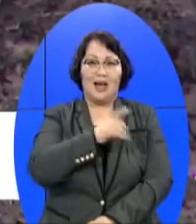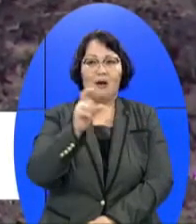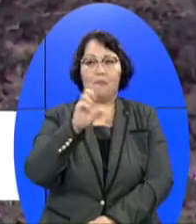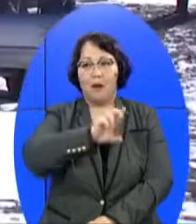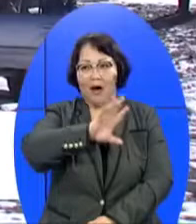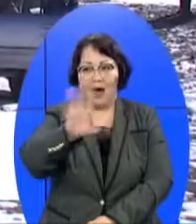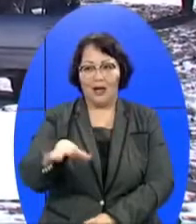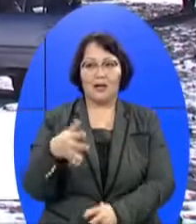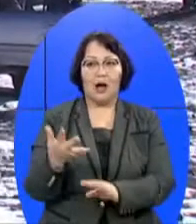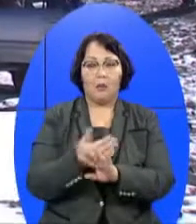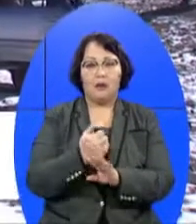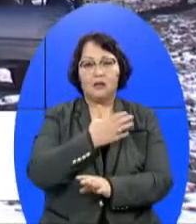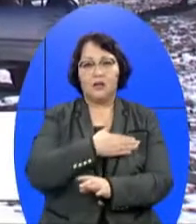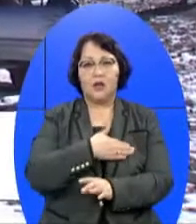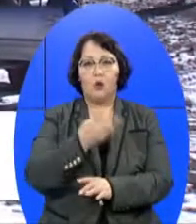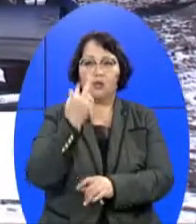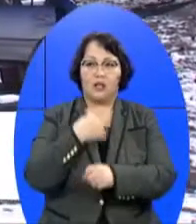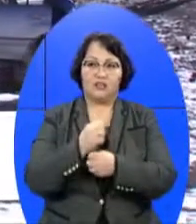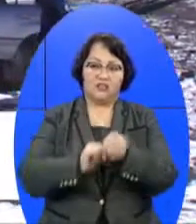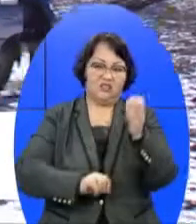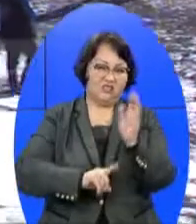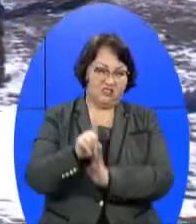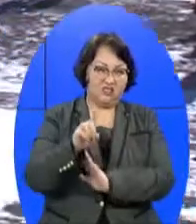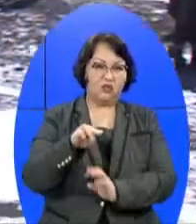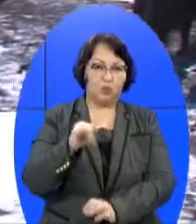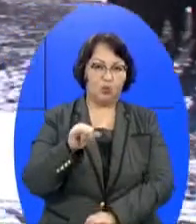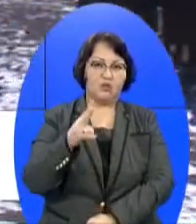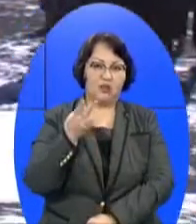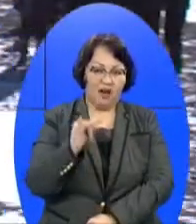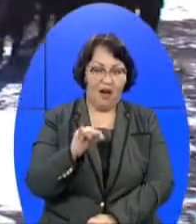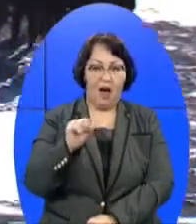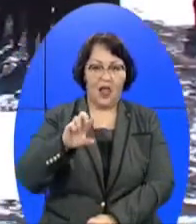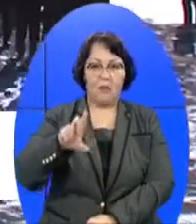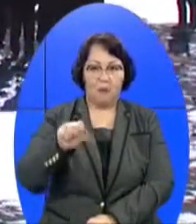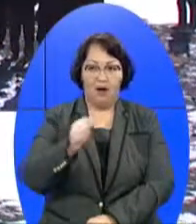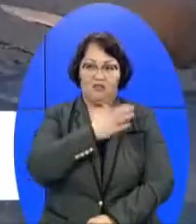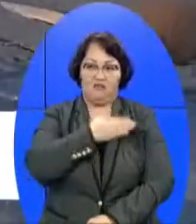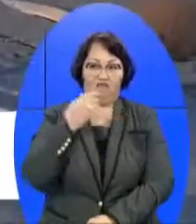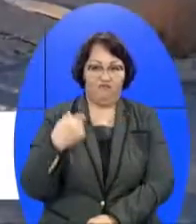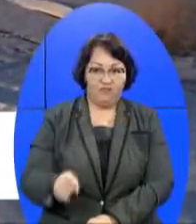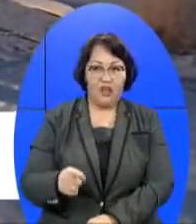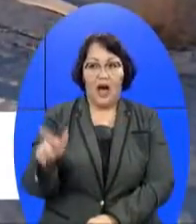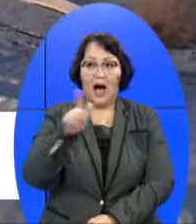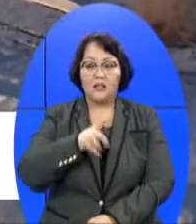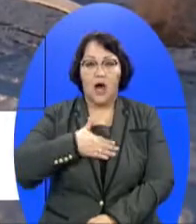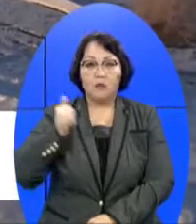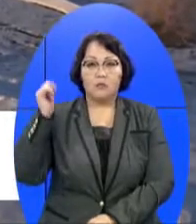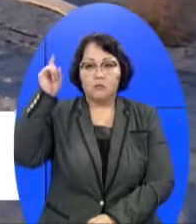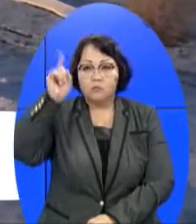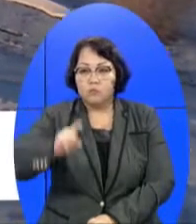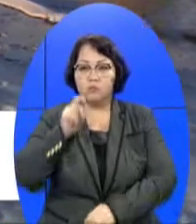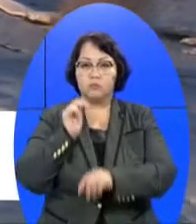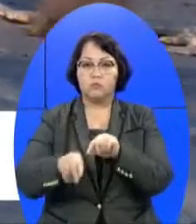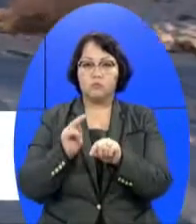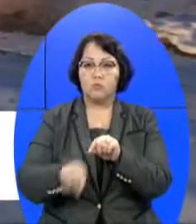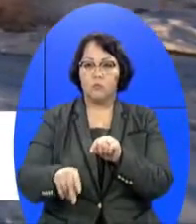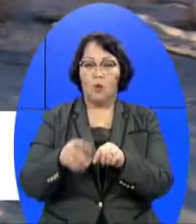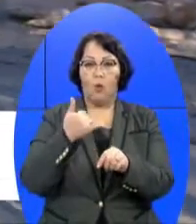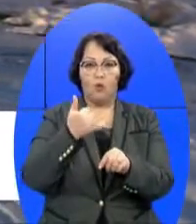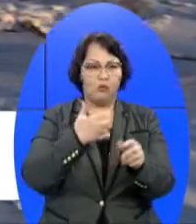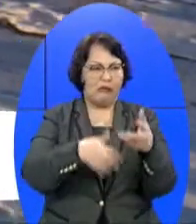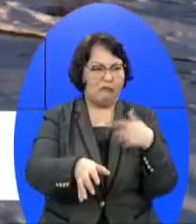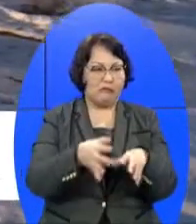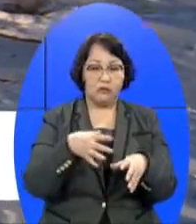мөрдөн илрүүлэх цагдаагийн тусгай албыг байгуулод байна. Уулуурхан компаниудын усны хэрэглээ газар дээр нь очиж хянахаас эхлээд ус бохирдуу усны төлбөрийн